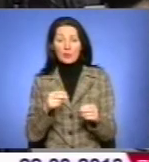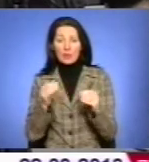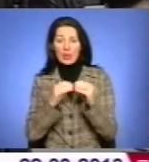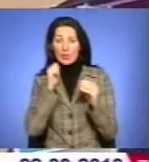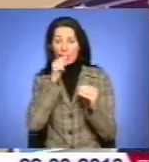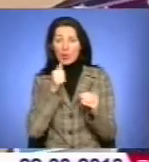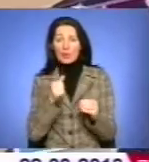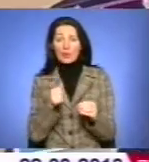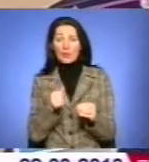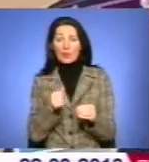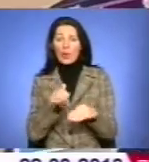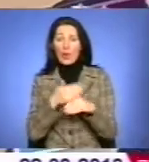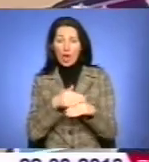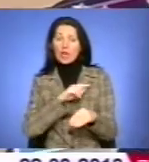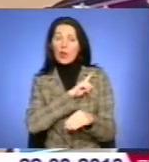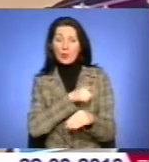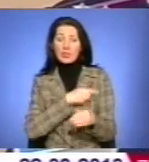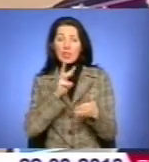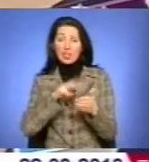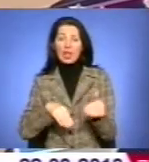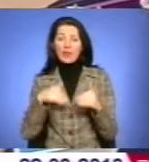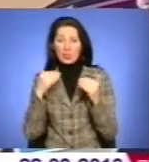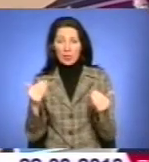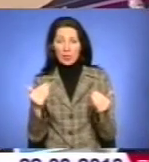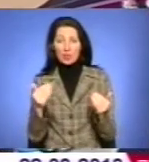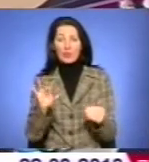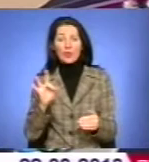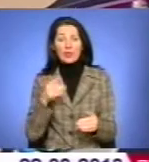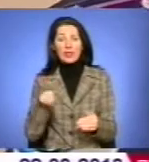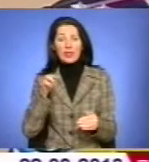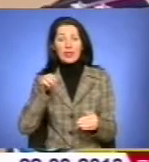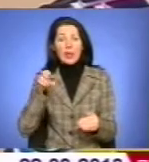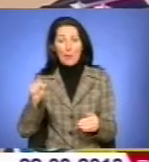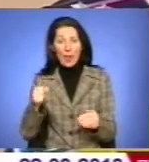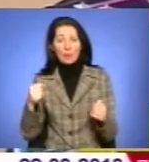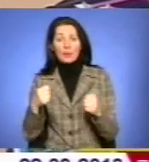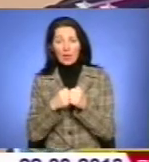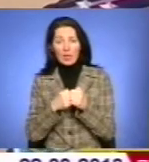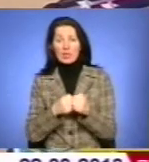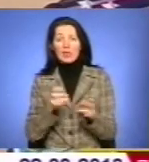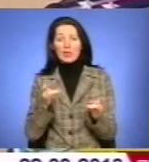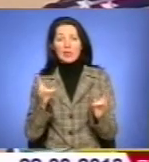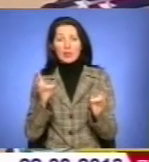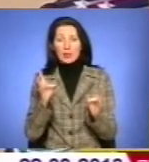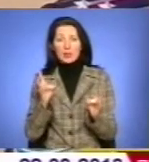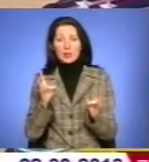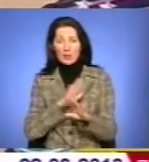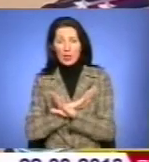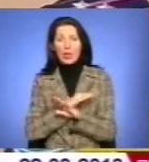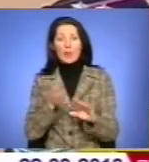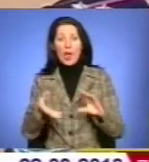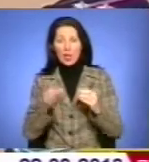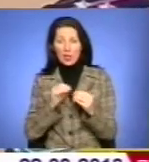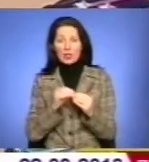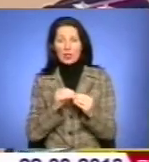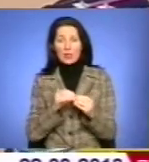збільшили. В разі ДТП з потерпілими, з летальними наслідками і так далі. Значить, теж штрафи накладаються через